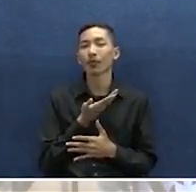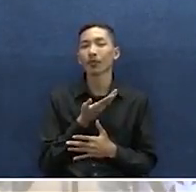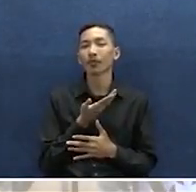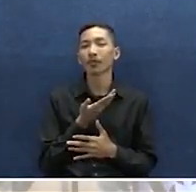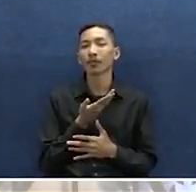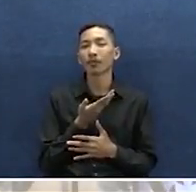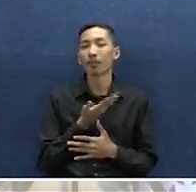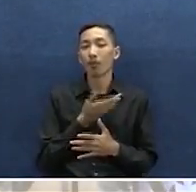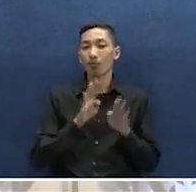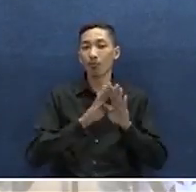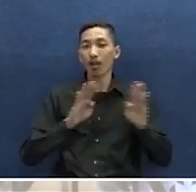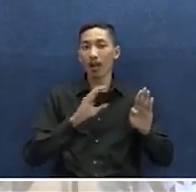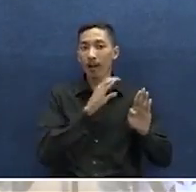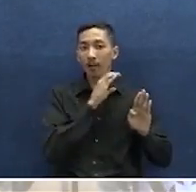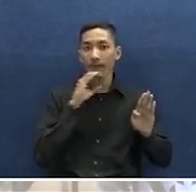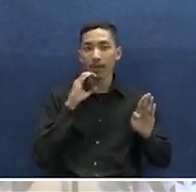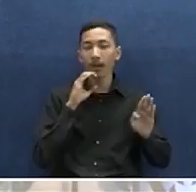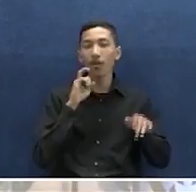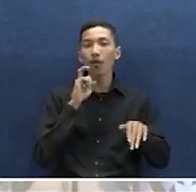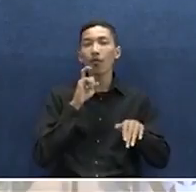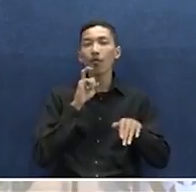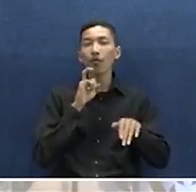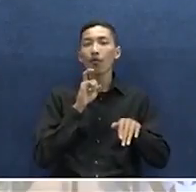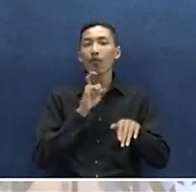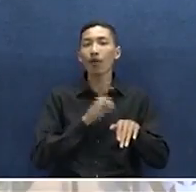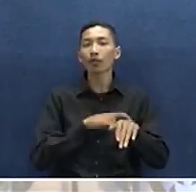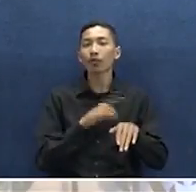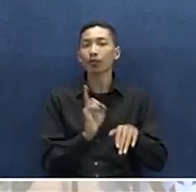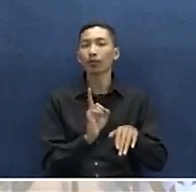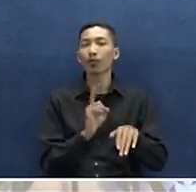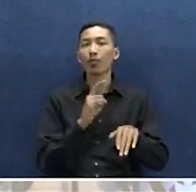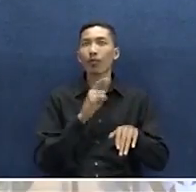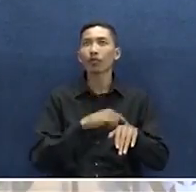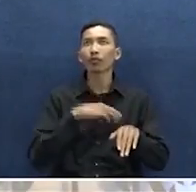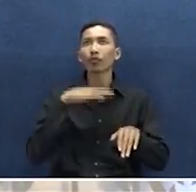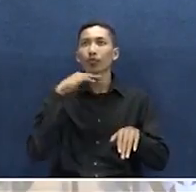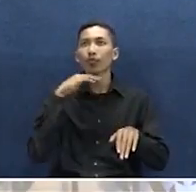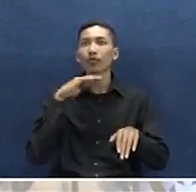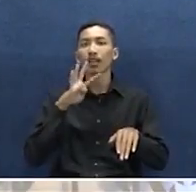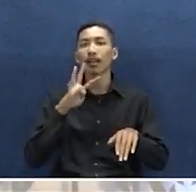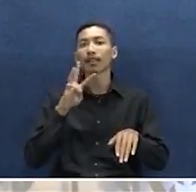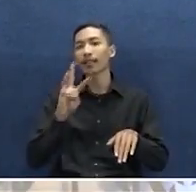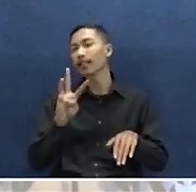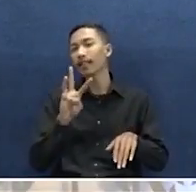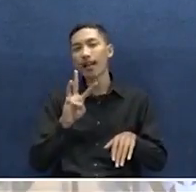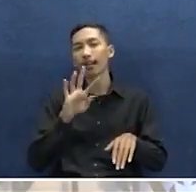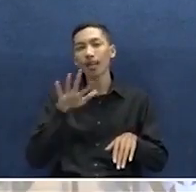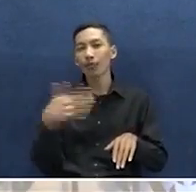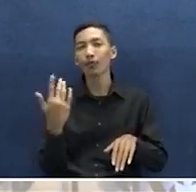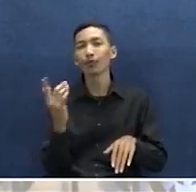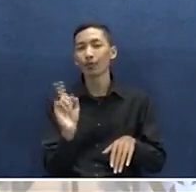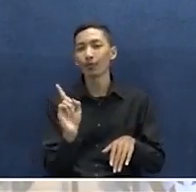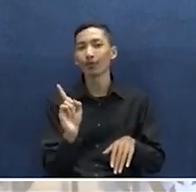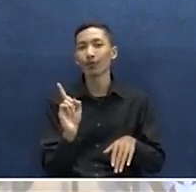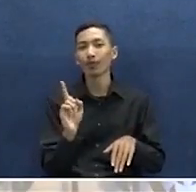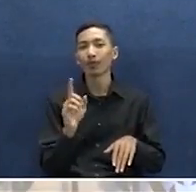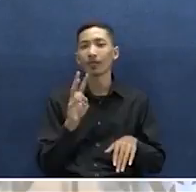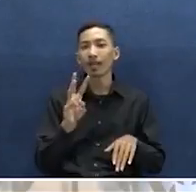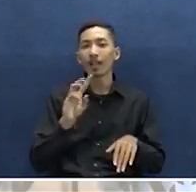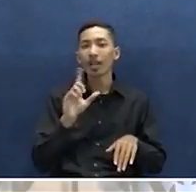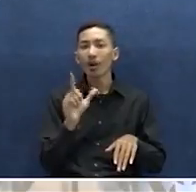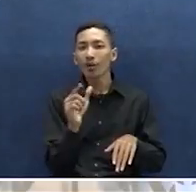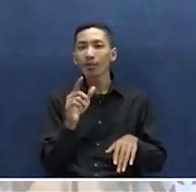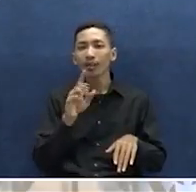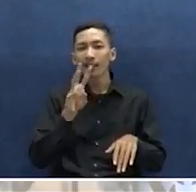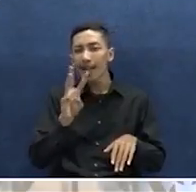ini air buka usaha itu kan sebenarnya waktu tunggunya Koh udah tiga tahunan Iya karena mau bener-bener menemukan misalnya konsep